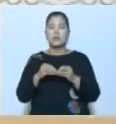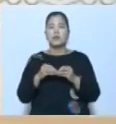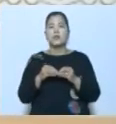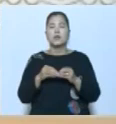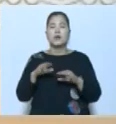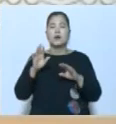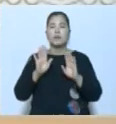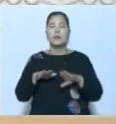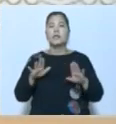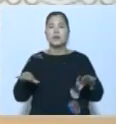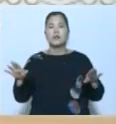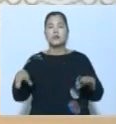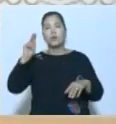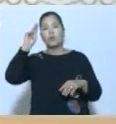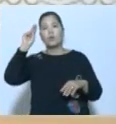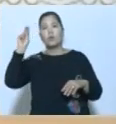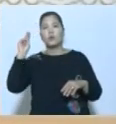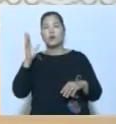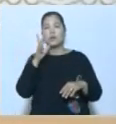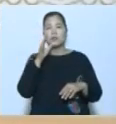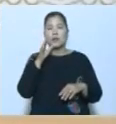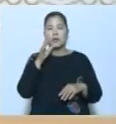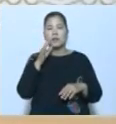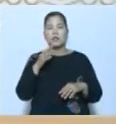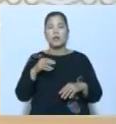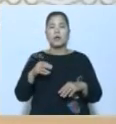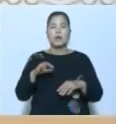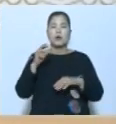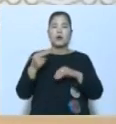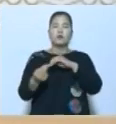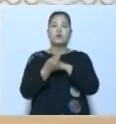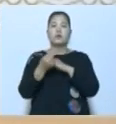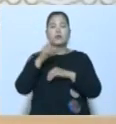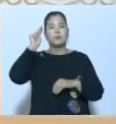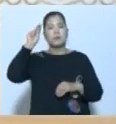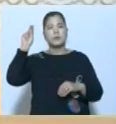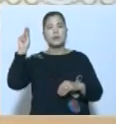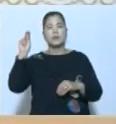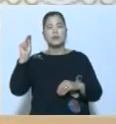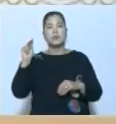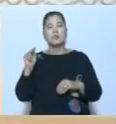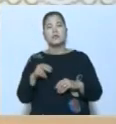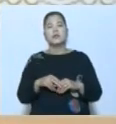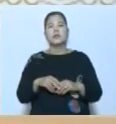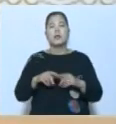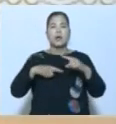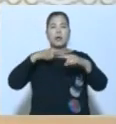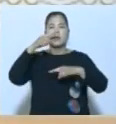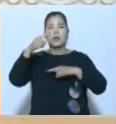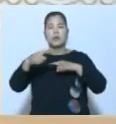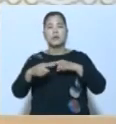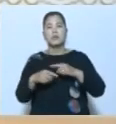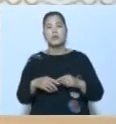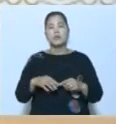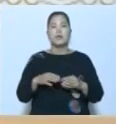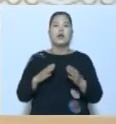балалардың оқу кезеңіндегі алған білімдерін, дағдыларын әрі қарай